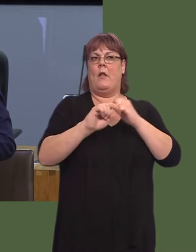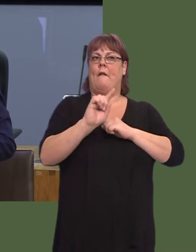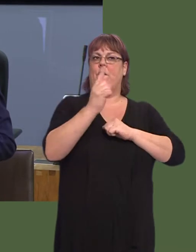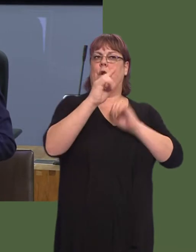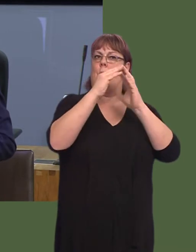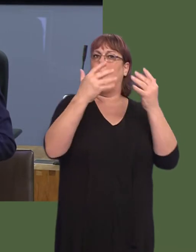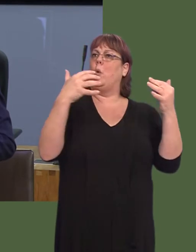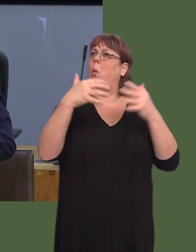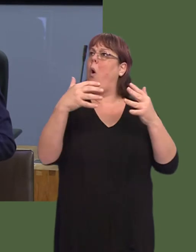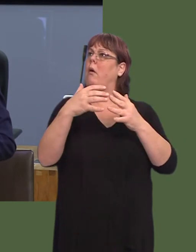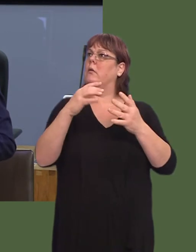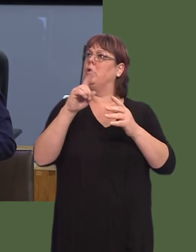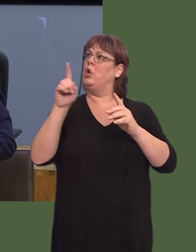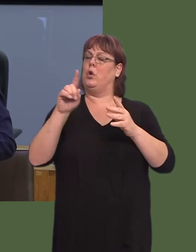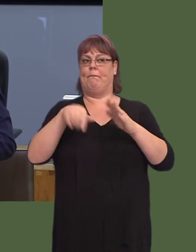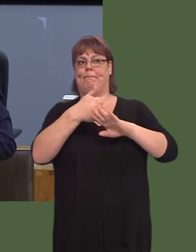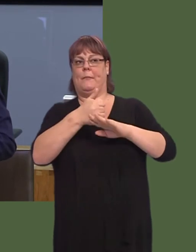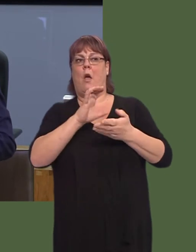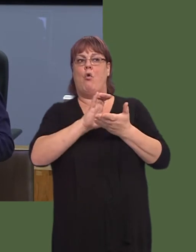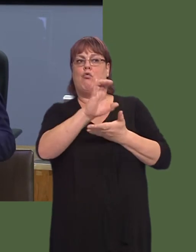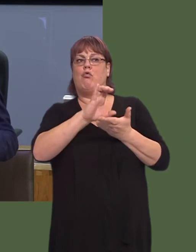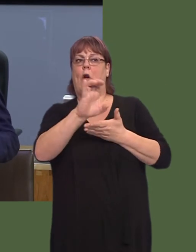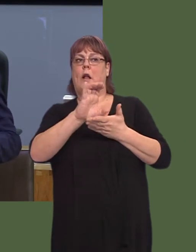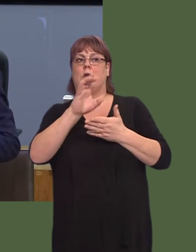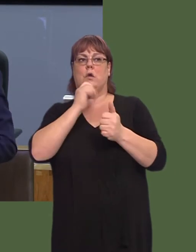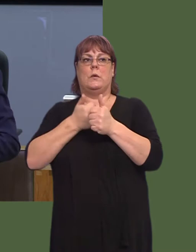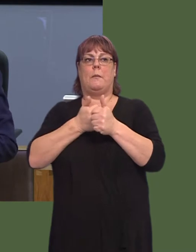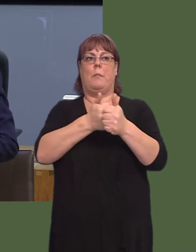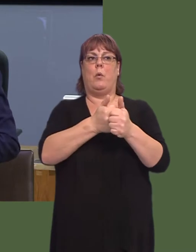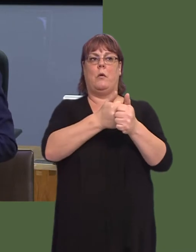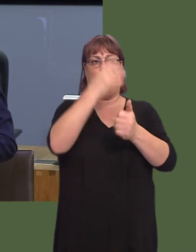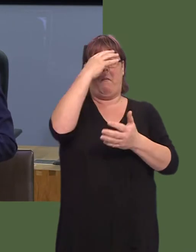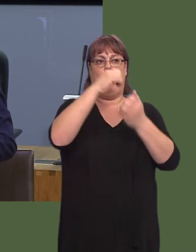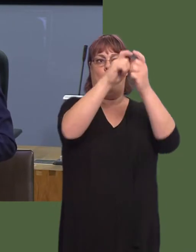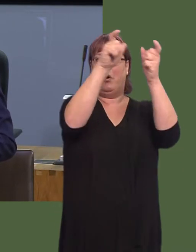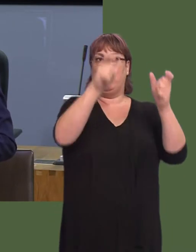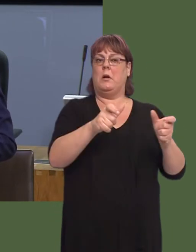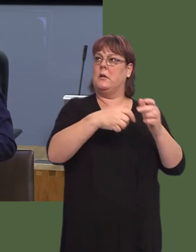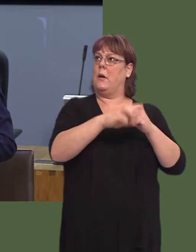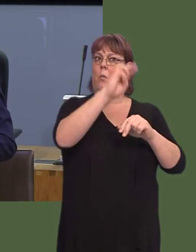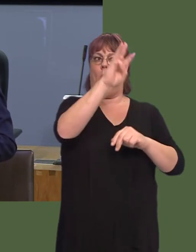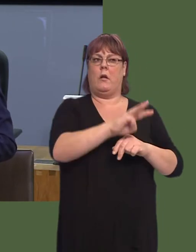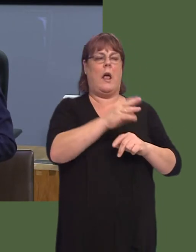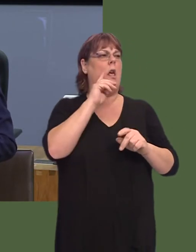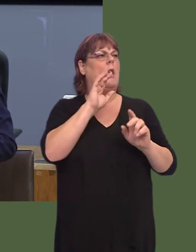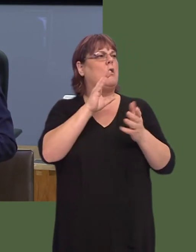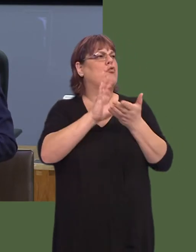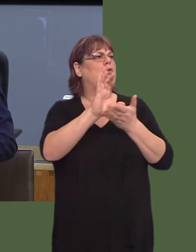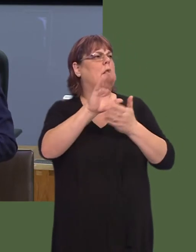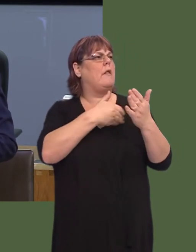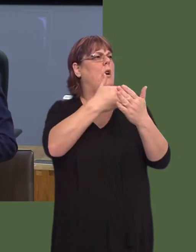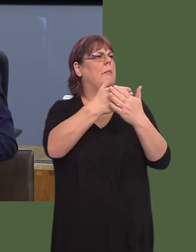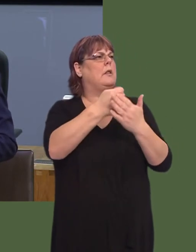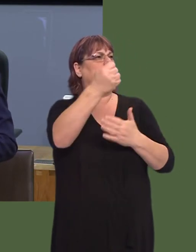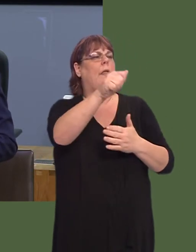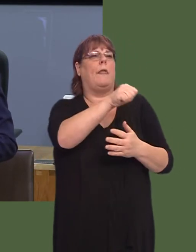a chadw cofebion rhyfel yma yng Nghymru. Yn wir, dwi yn deall fod grantiau o hyd at 10,000 o bunnoedd ar gael o dan y